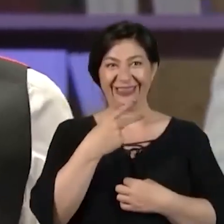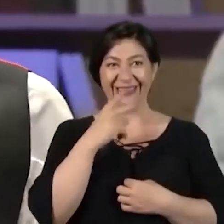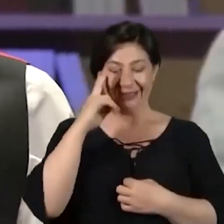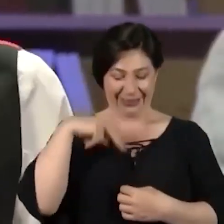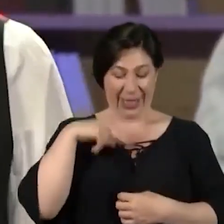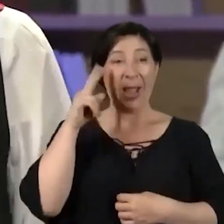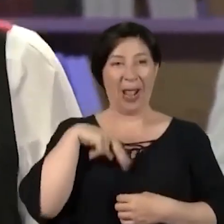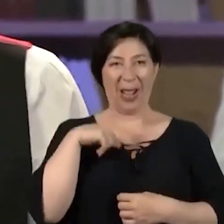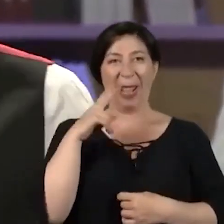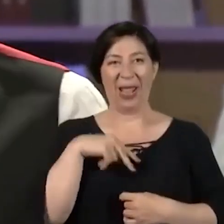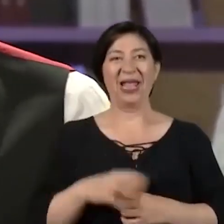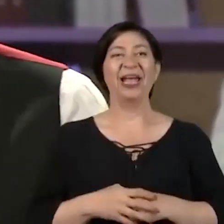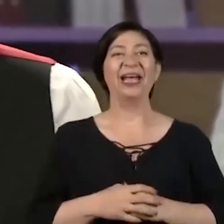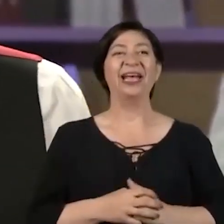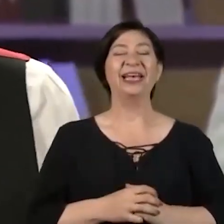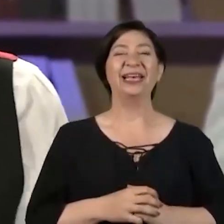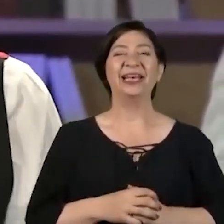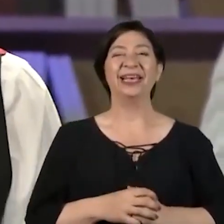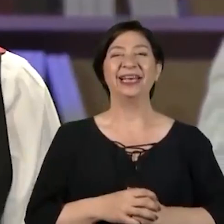sıra göğüslerimize bakalım. Bakın. Evet.